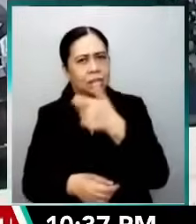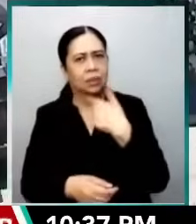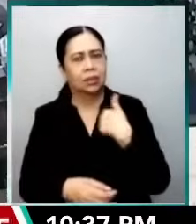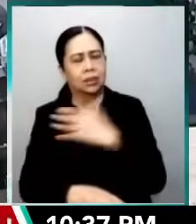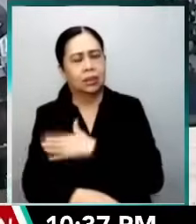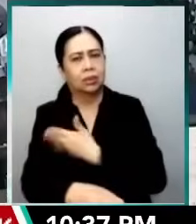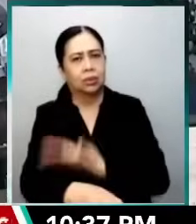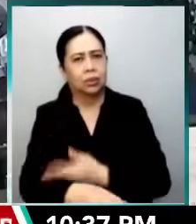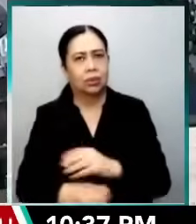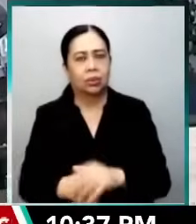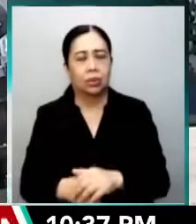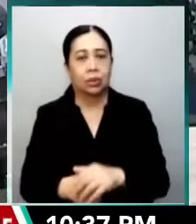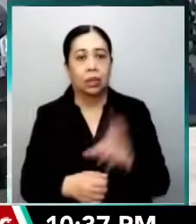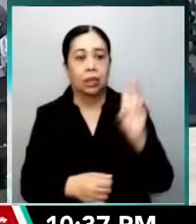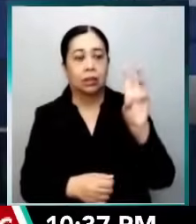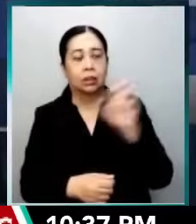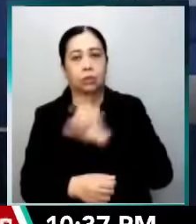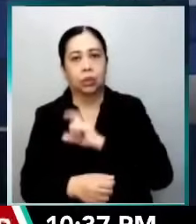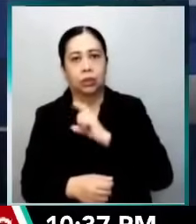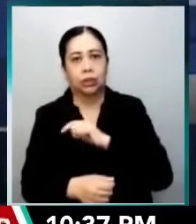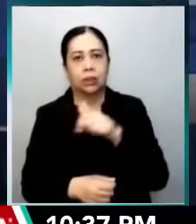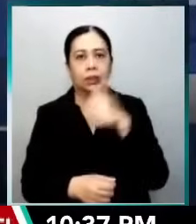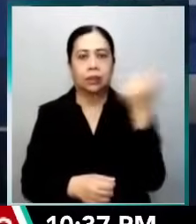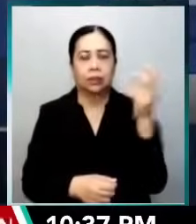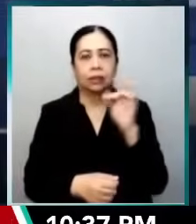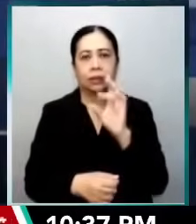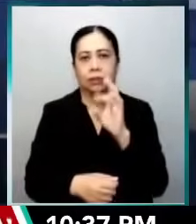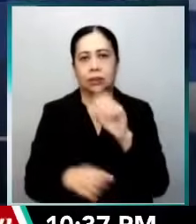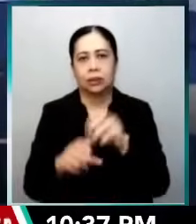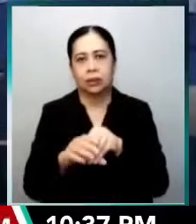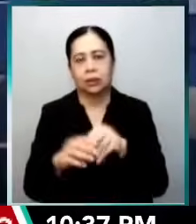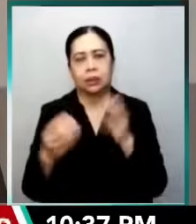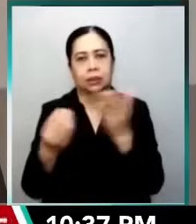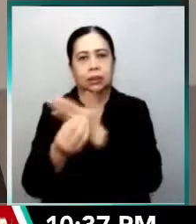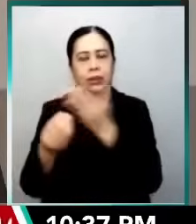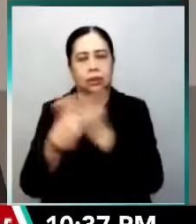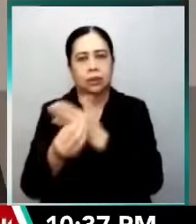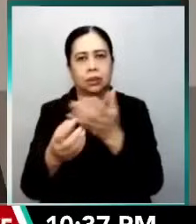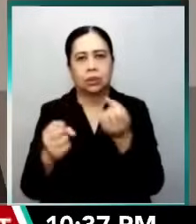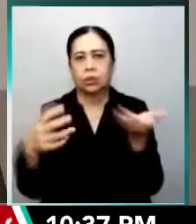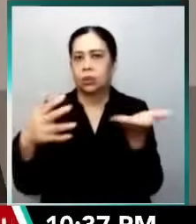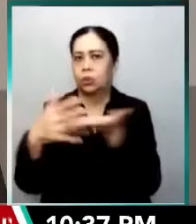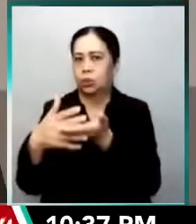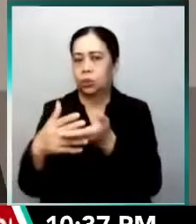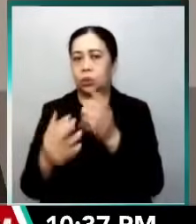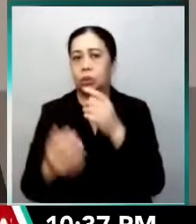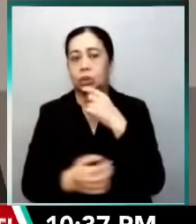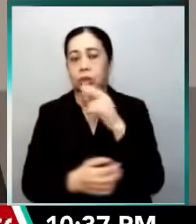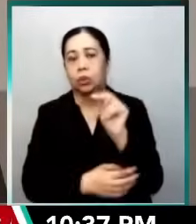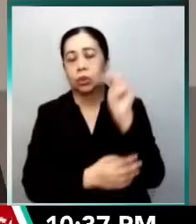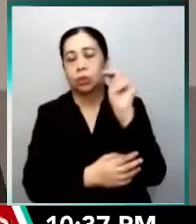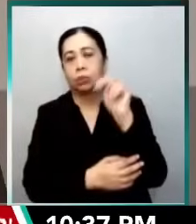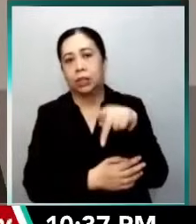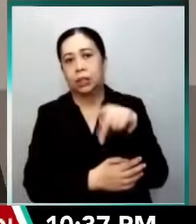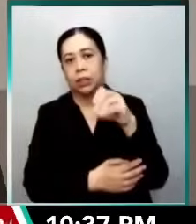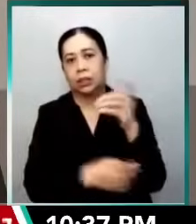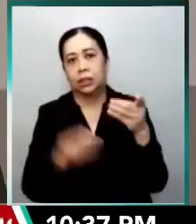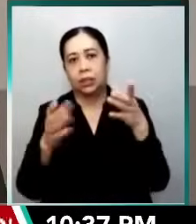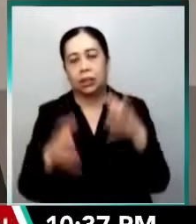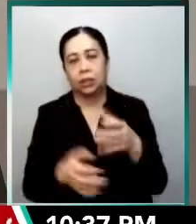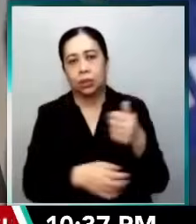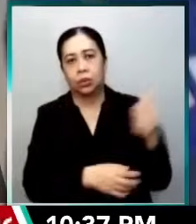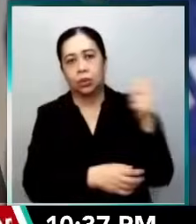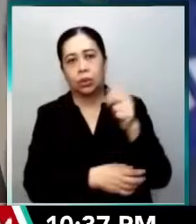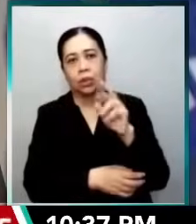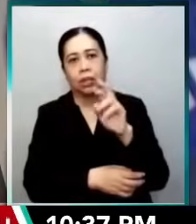anim na pulis, 17 iba pang pulis na botas ang sinibak at pinakakasuhan. Ayon kay Northern Police District Director Brigadier General Rizalito